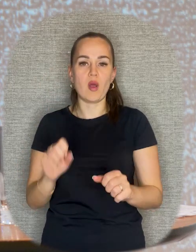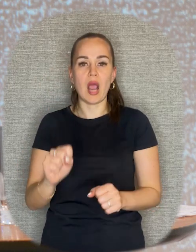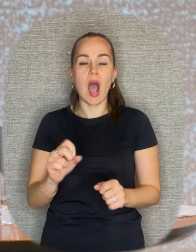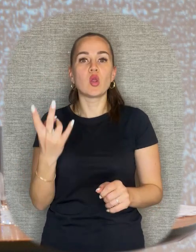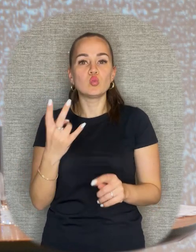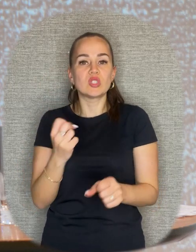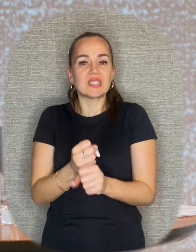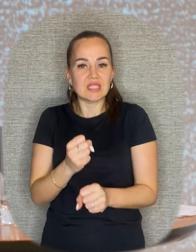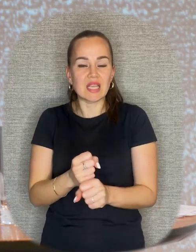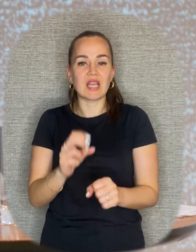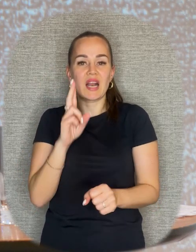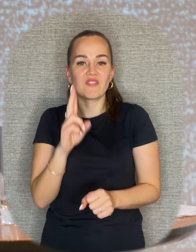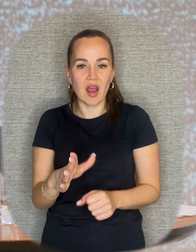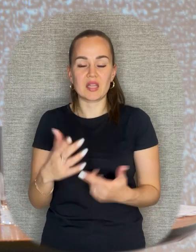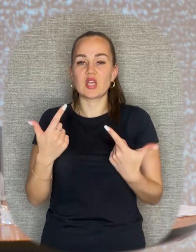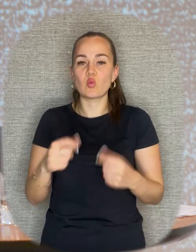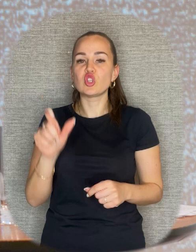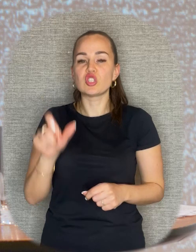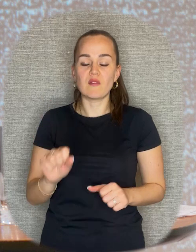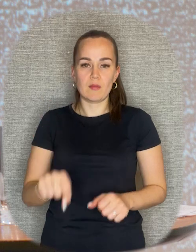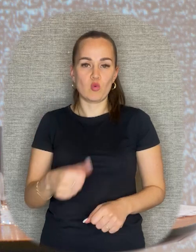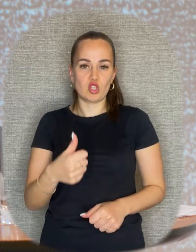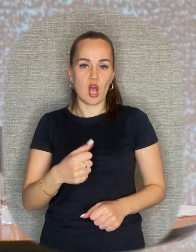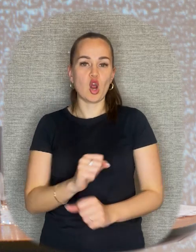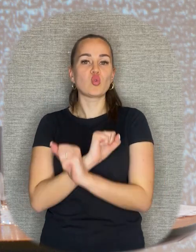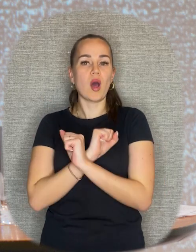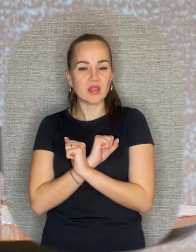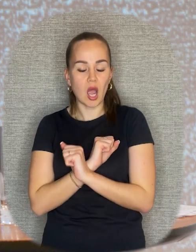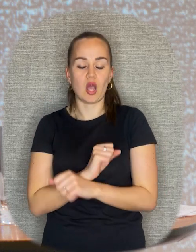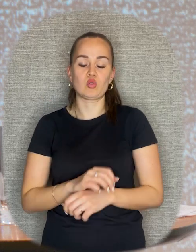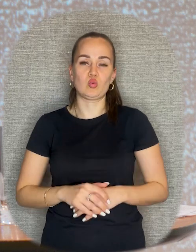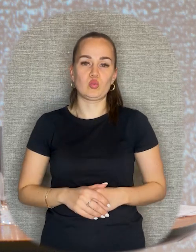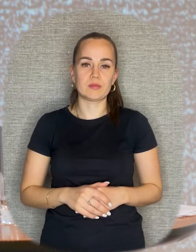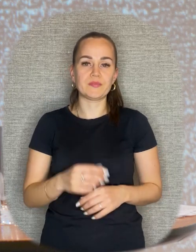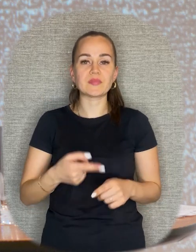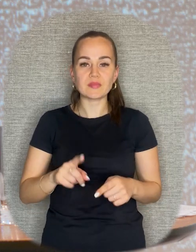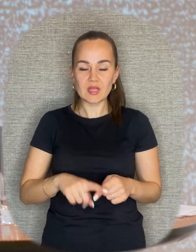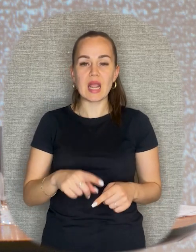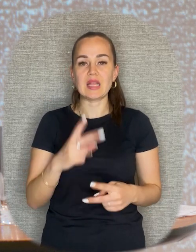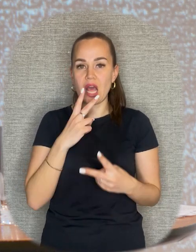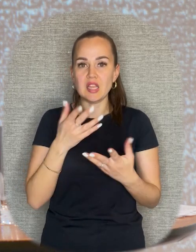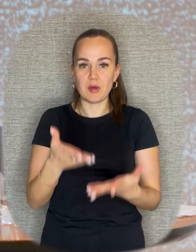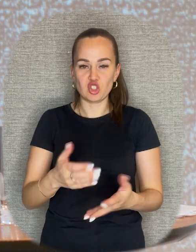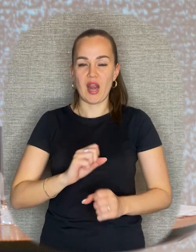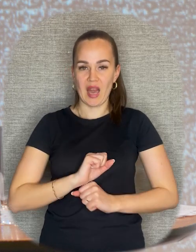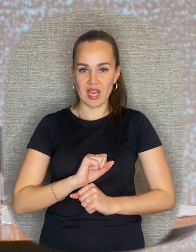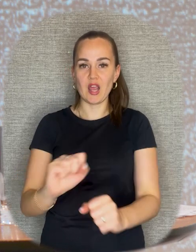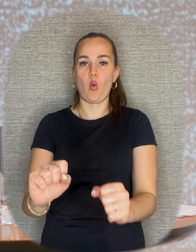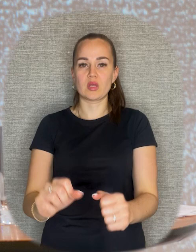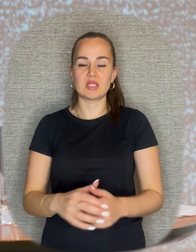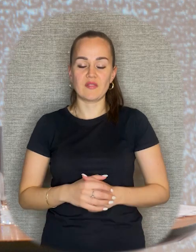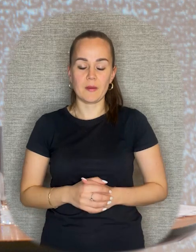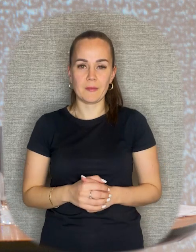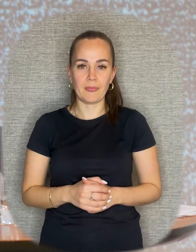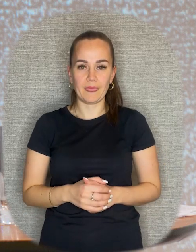так героика Может быть отражена не только в создании монументальных памятников а и в создании квартиры Где бы человек мог хорошо